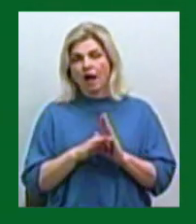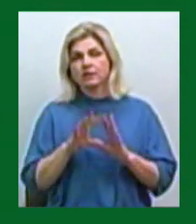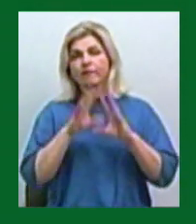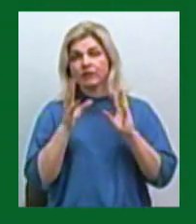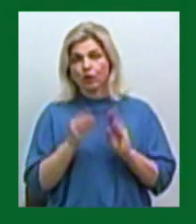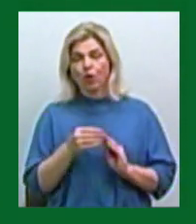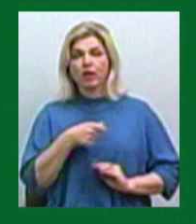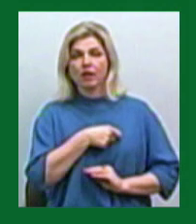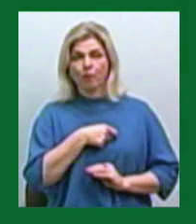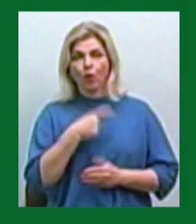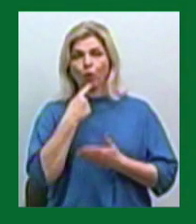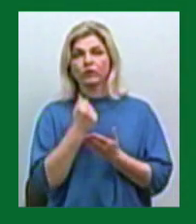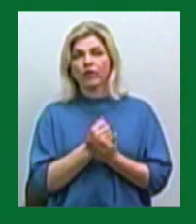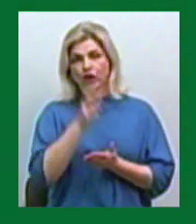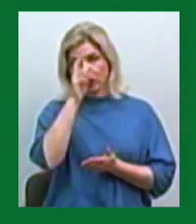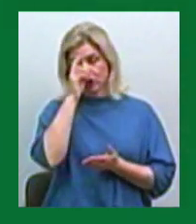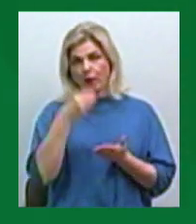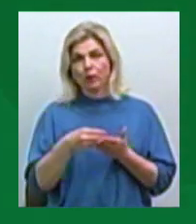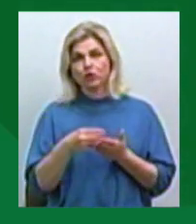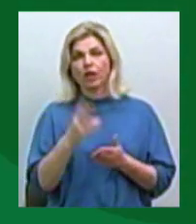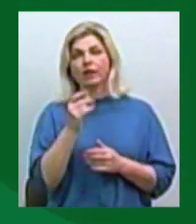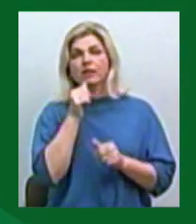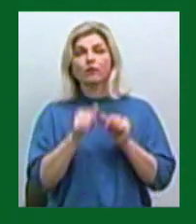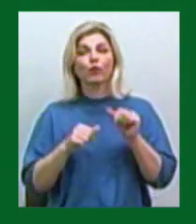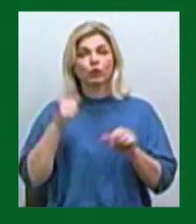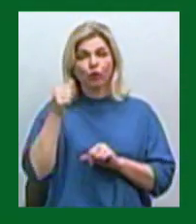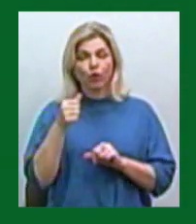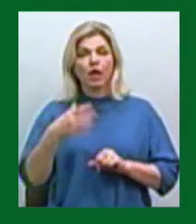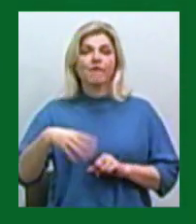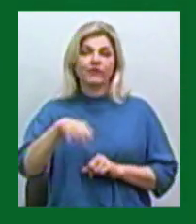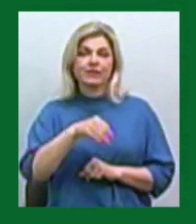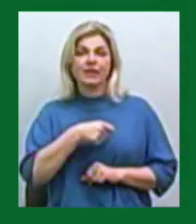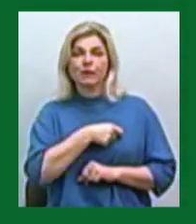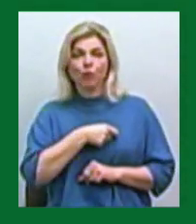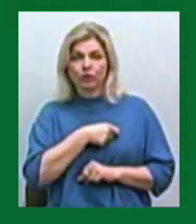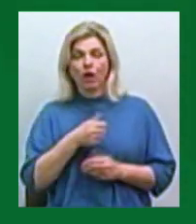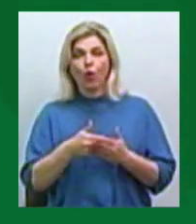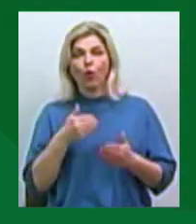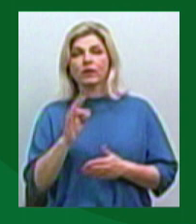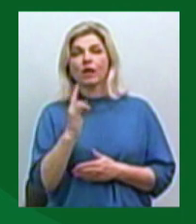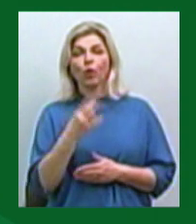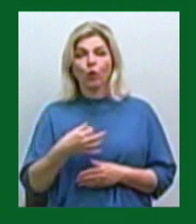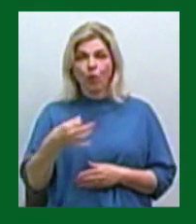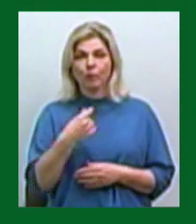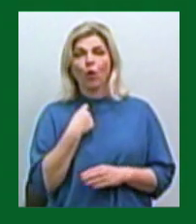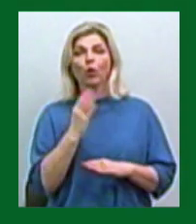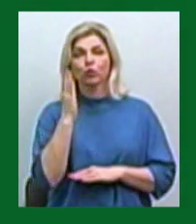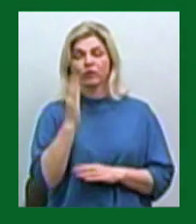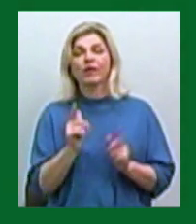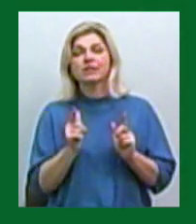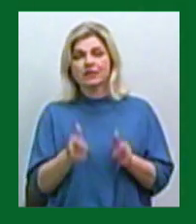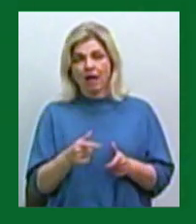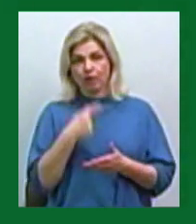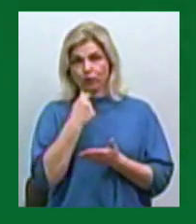народні депутати ухвалили державний бюджет на наступний рік. Всі депутати-мажоритарники від Миколаївщини проголосували за прийняття